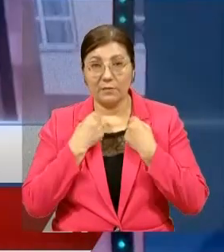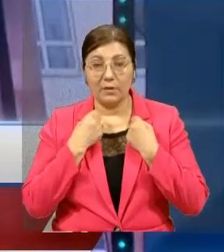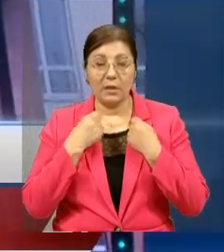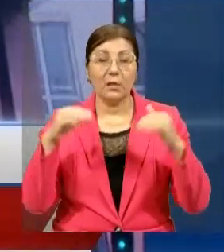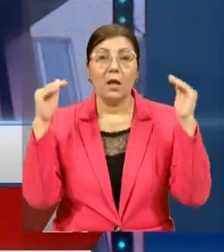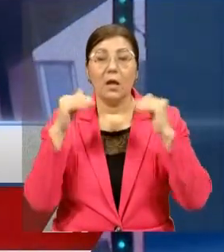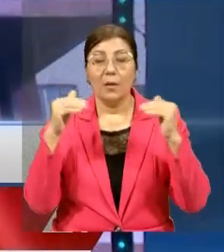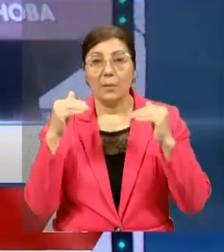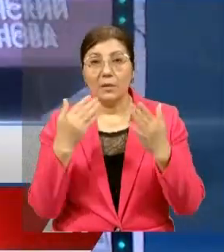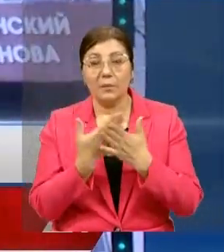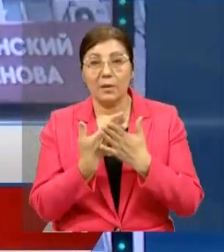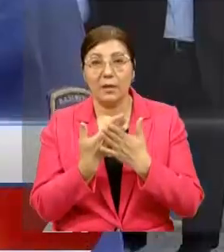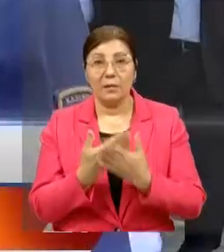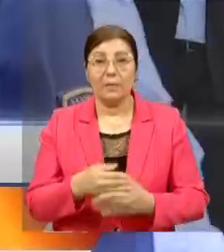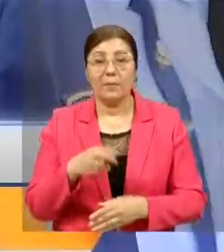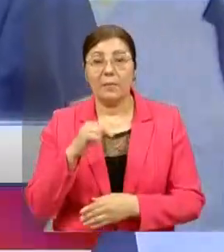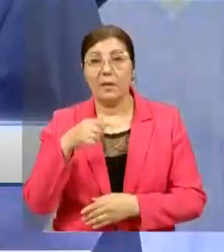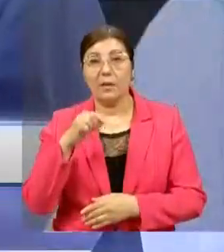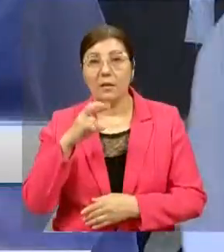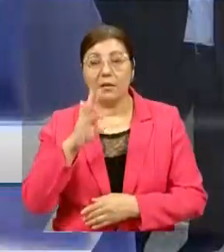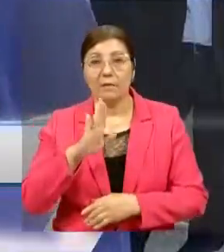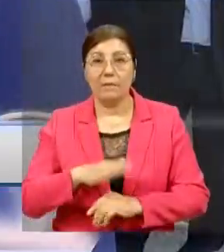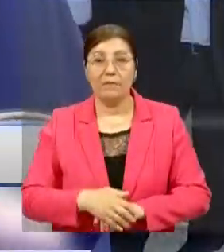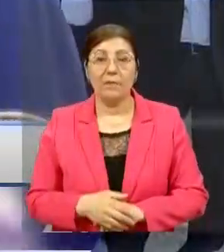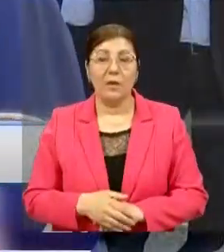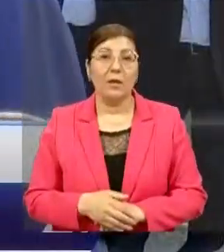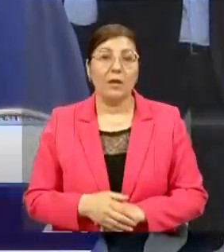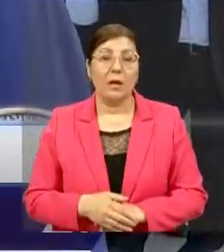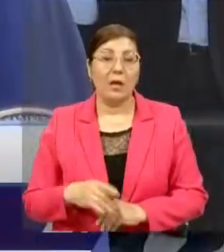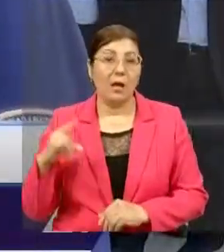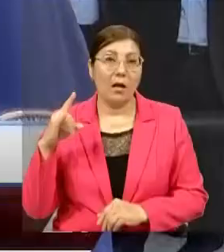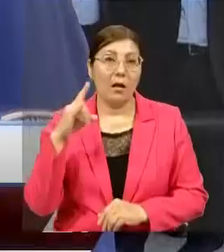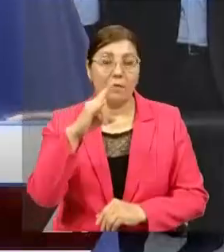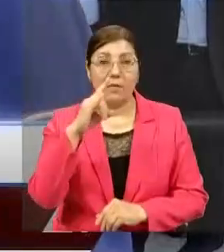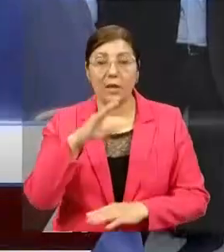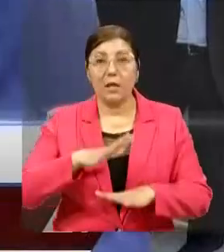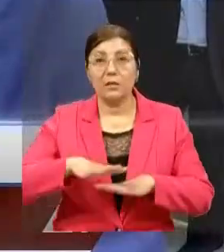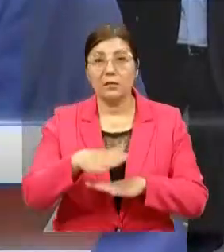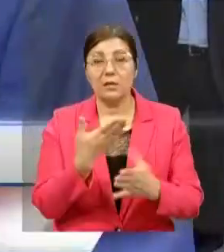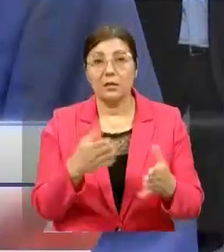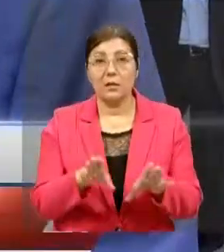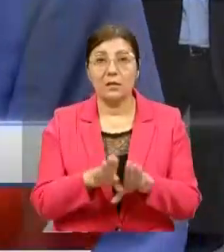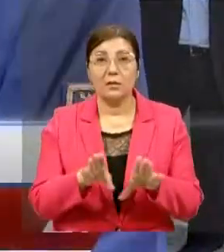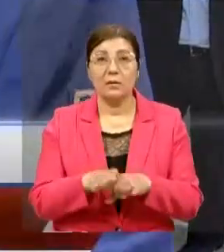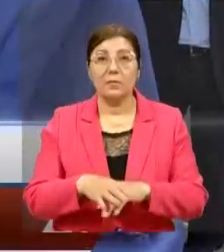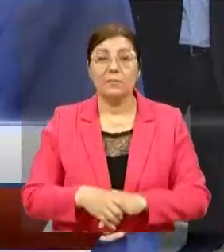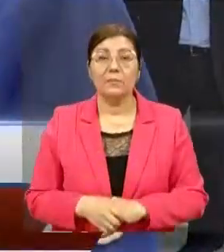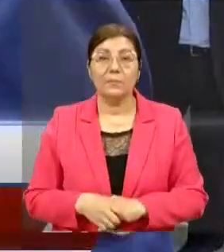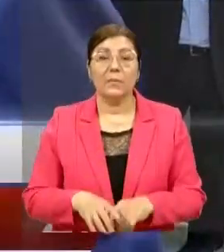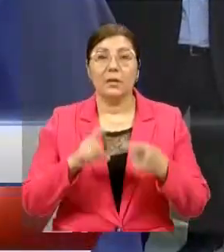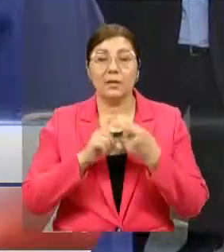обороны имени талгата бигельдинова очень здорово что авиация так